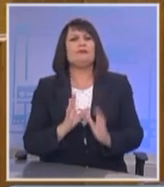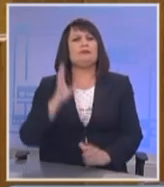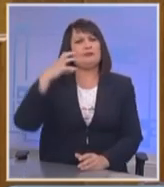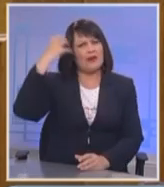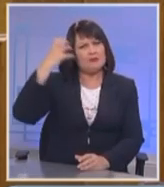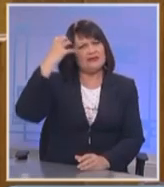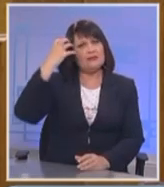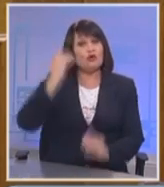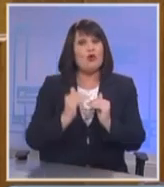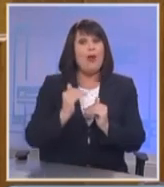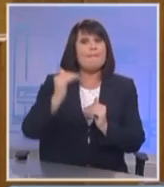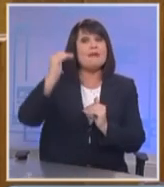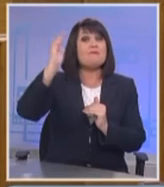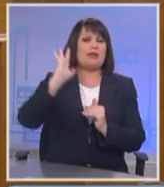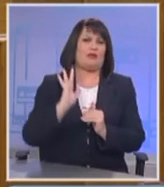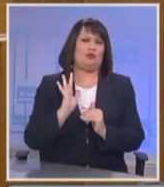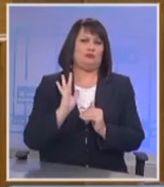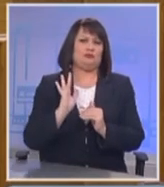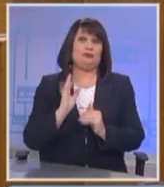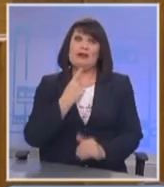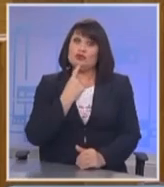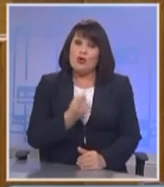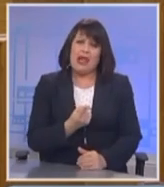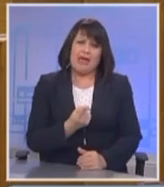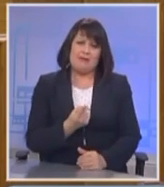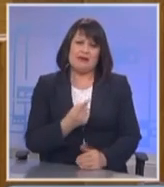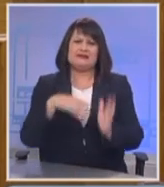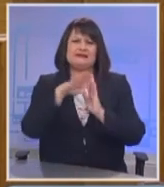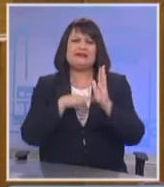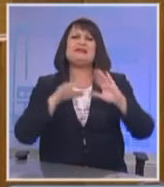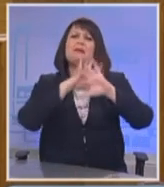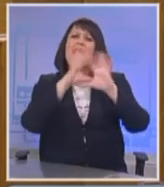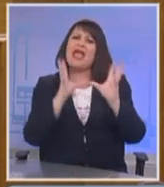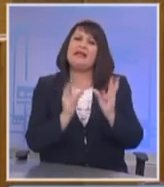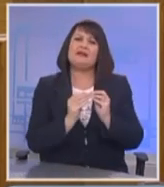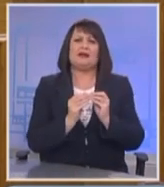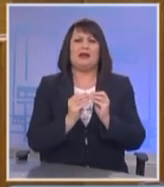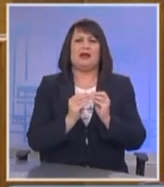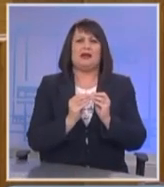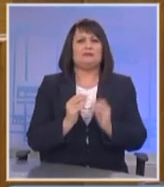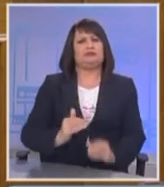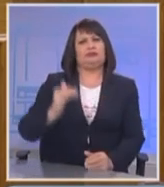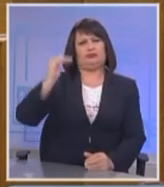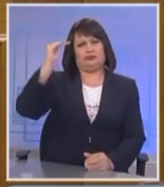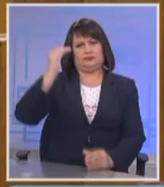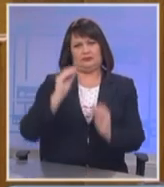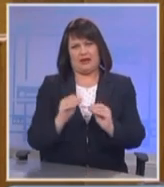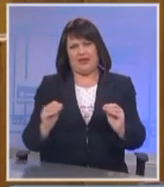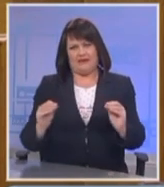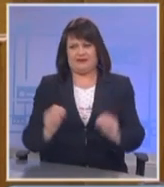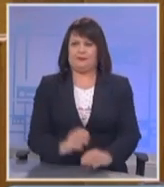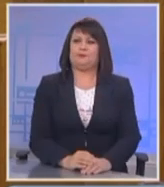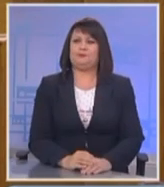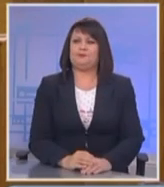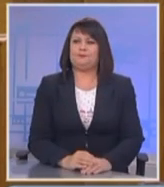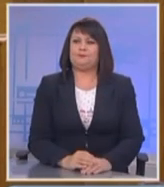επιστημονικού επίπεδου. Από αυτή τη θέση μιλάμε για σύστημα ενιαίας ανώτατης εκπαίδευσης. Γιατί